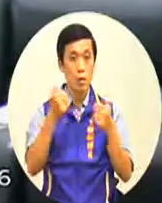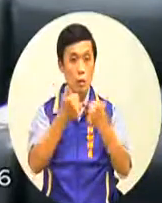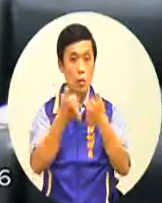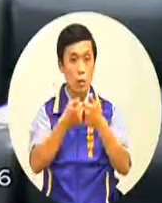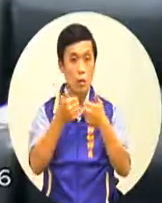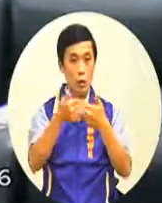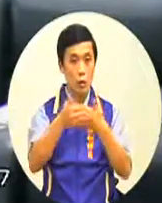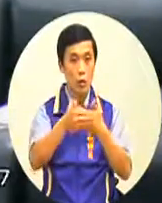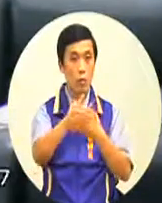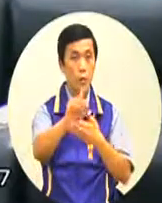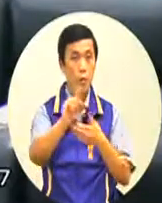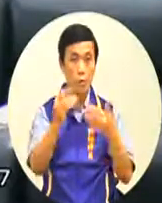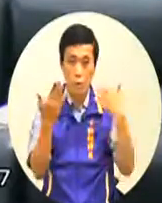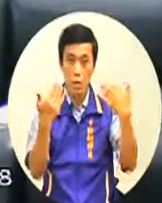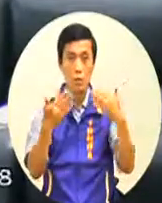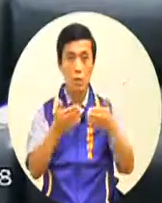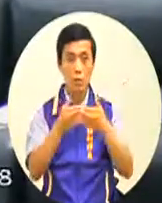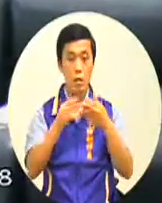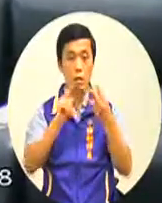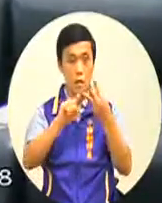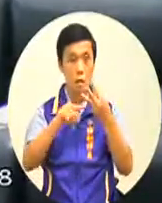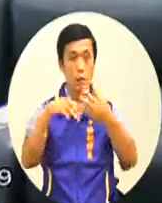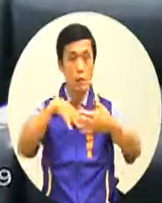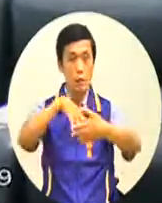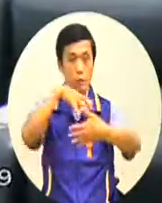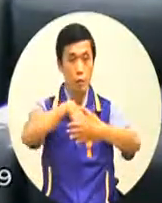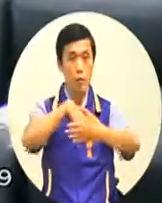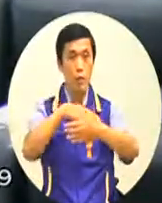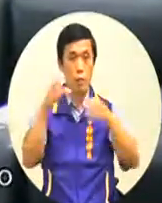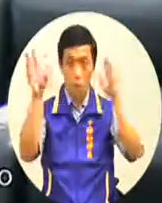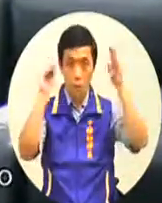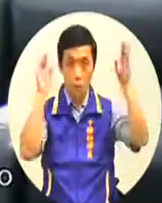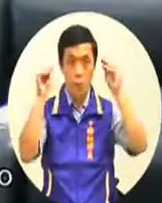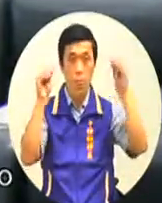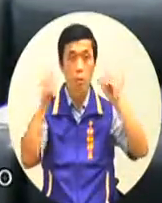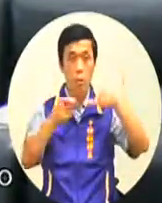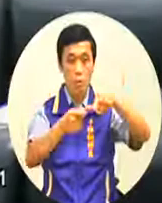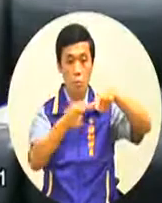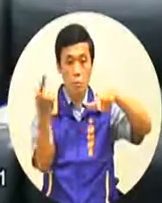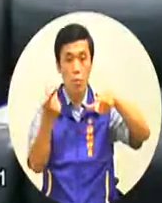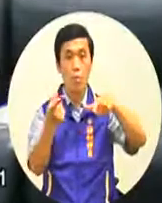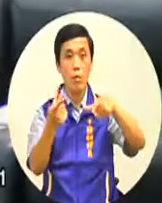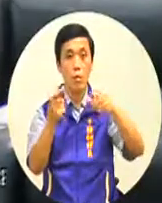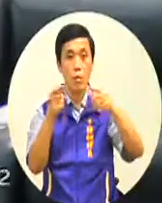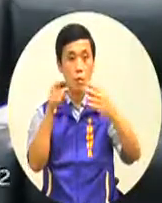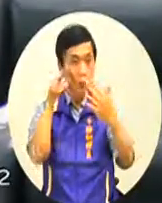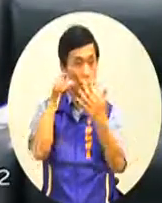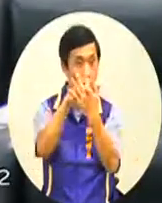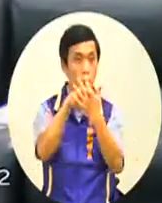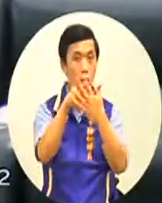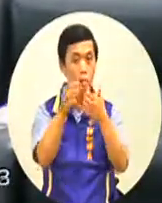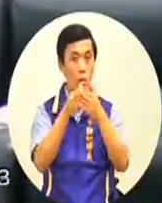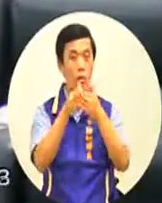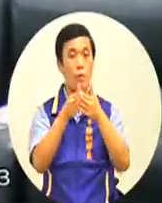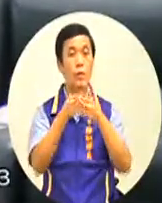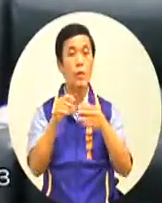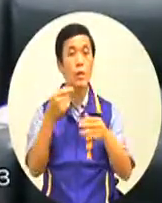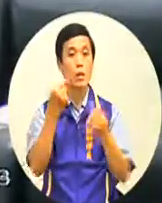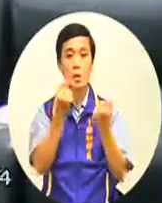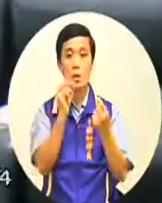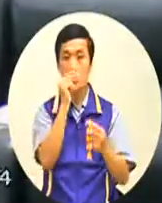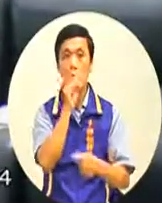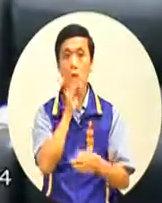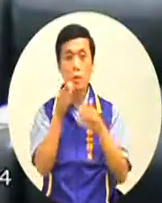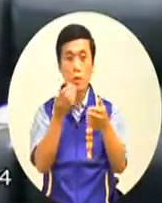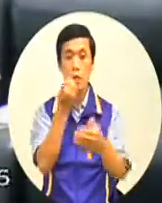很清楚。第二个内容资讯要公开透明，尤其是吃的。所以、哦、你看，连我们那个 朋